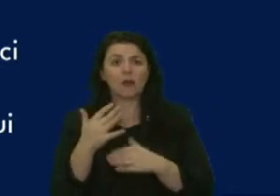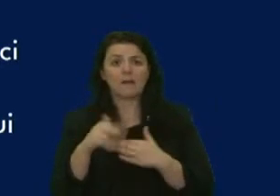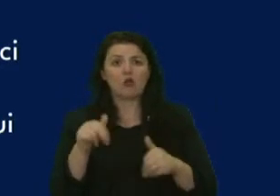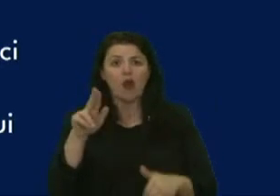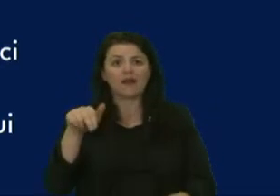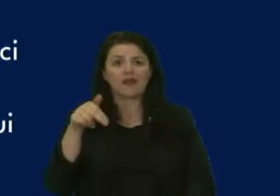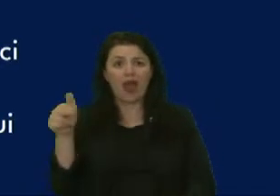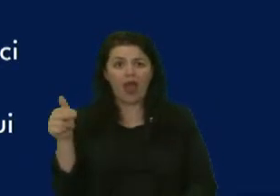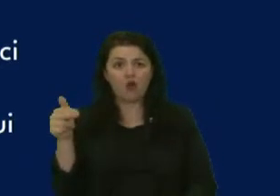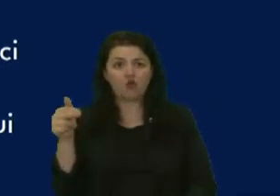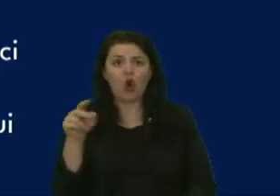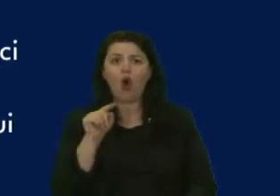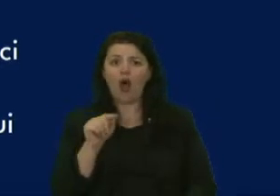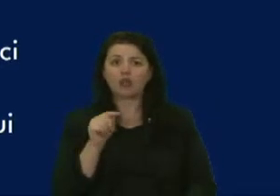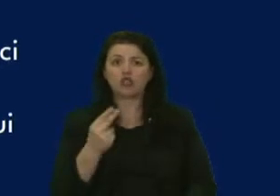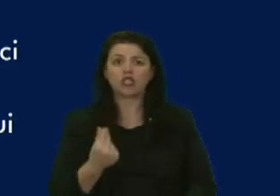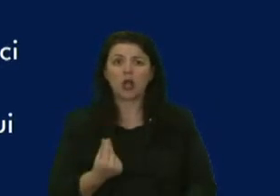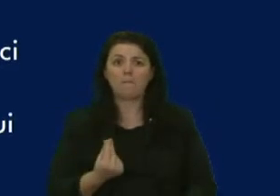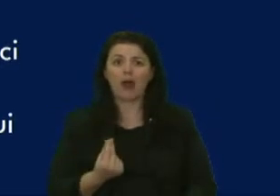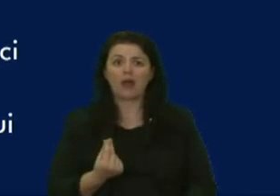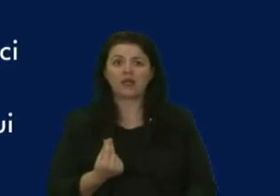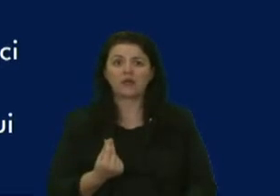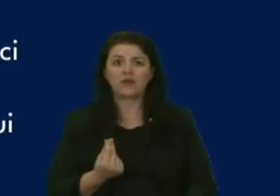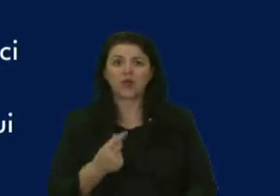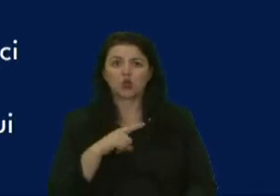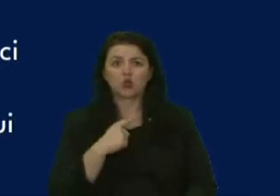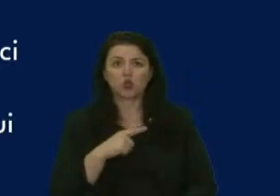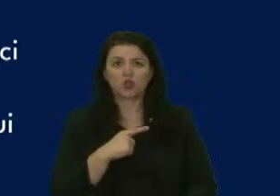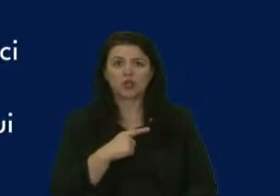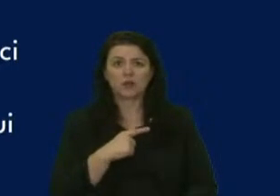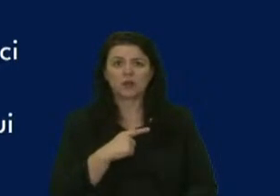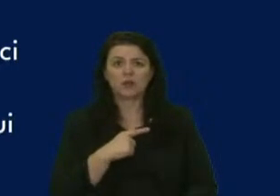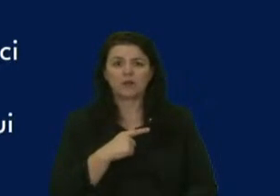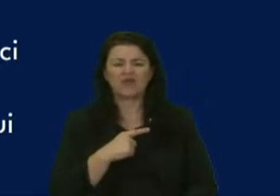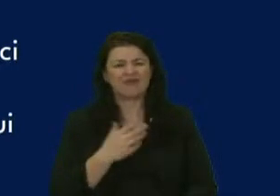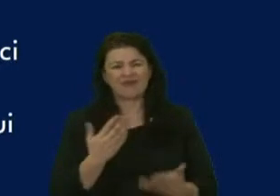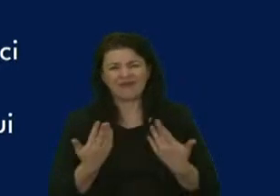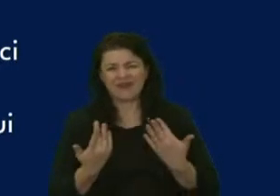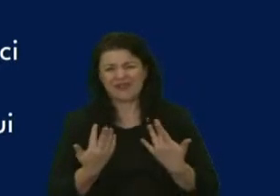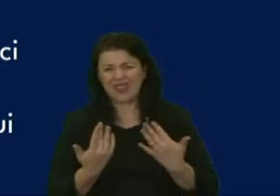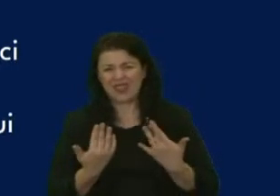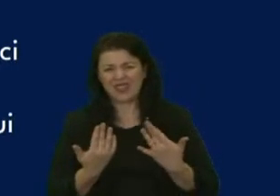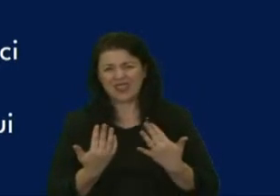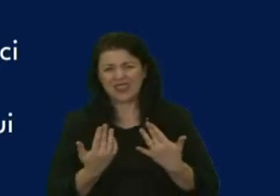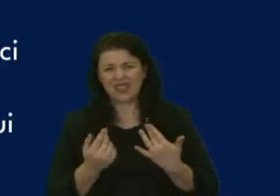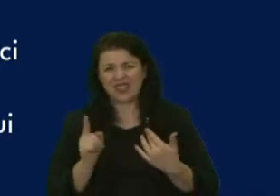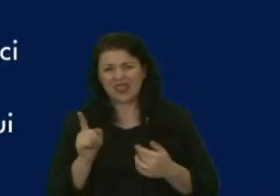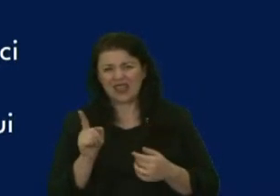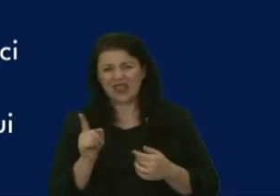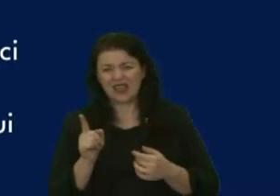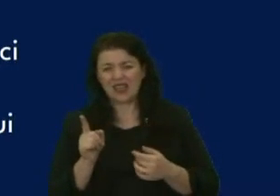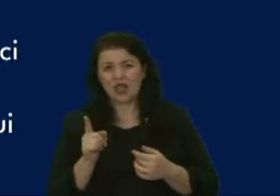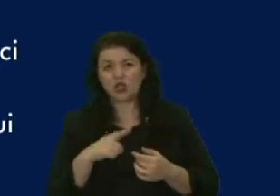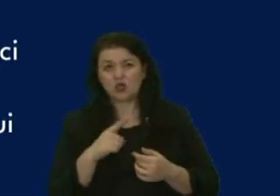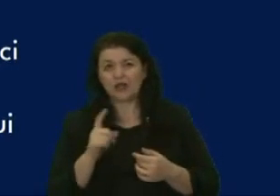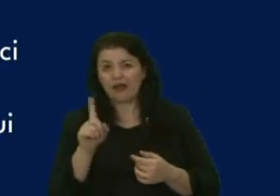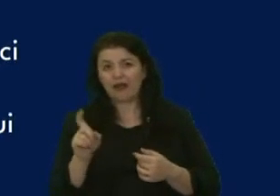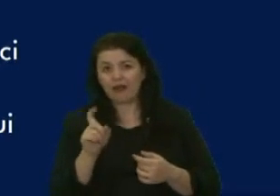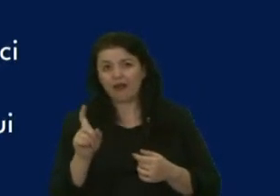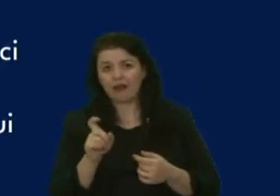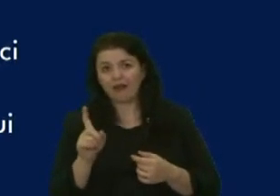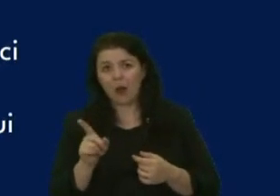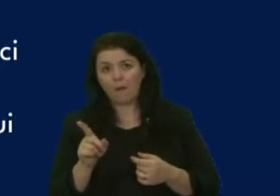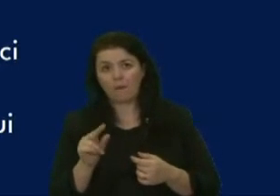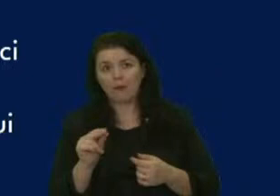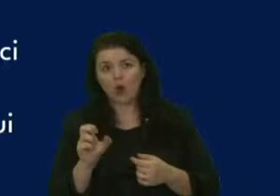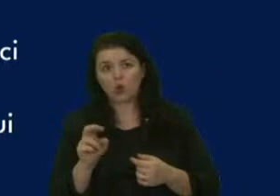euro acești bani sunt nu Câți domnul câți bani sunt pentru expropiere de Metro